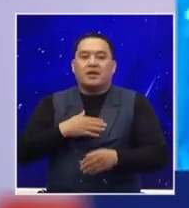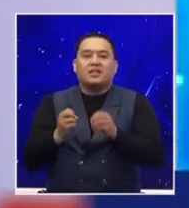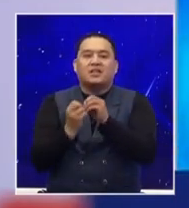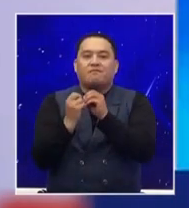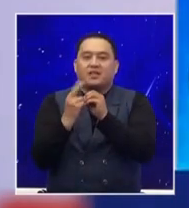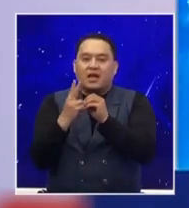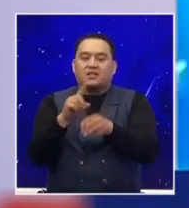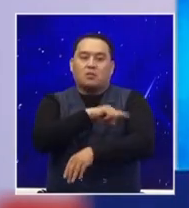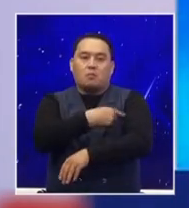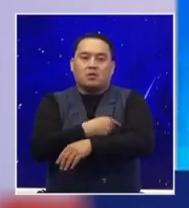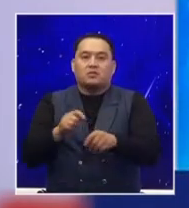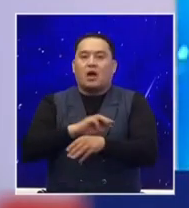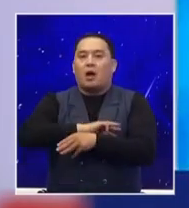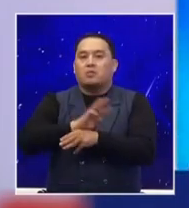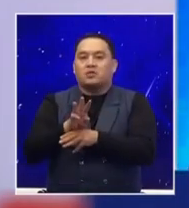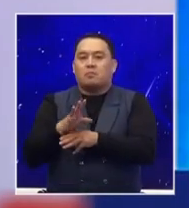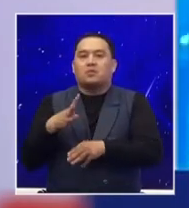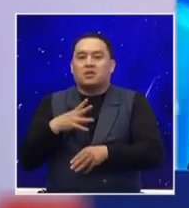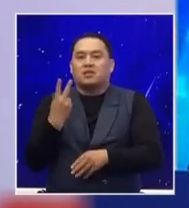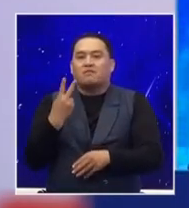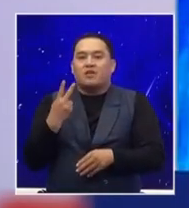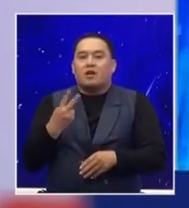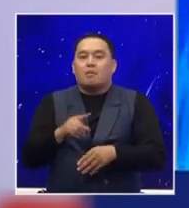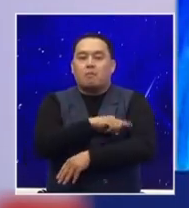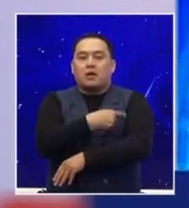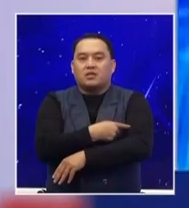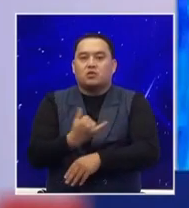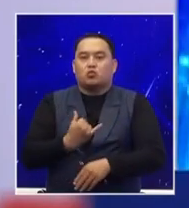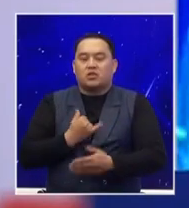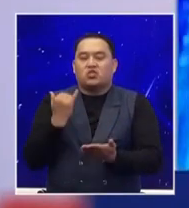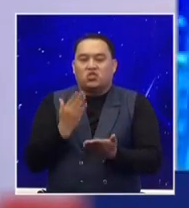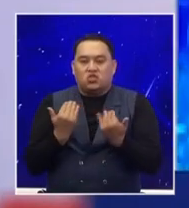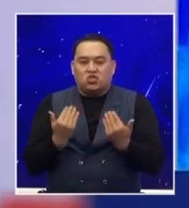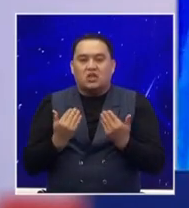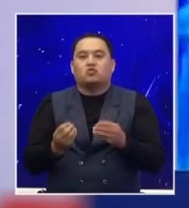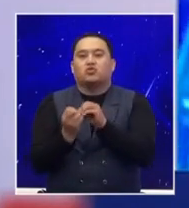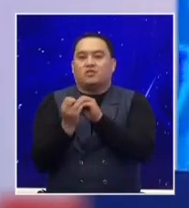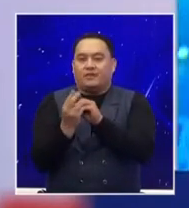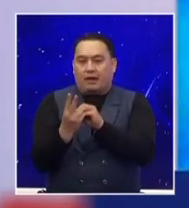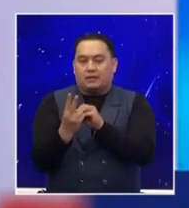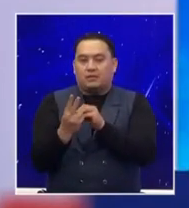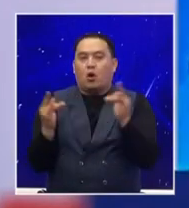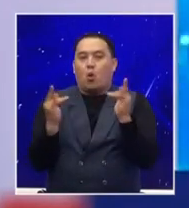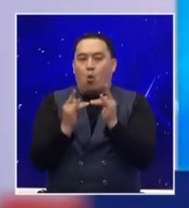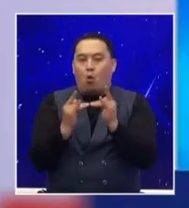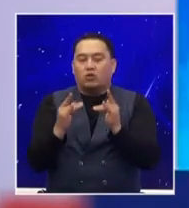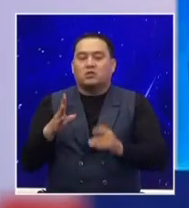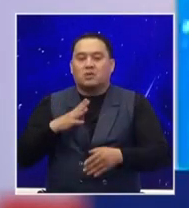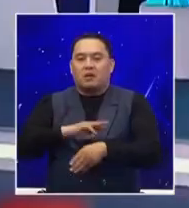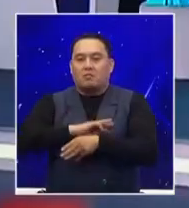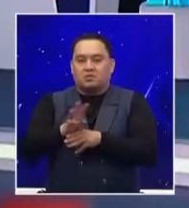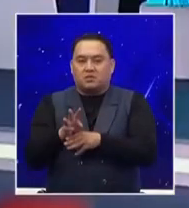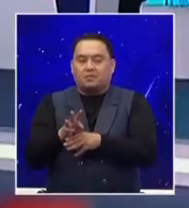оснастили кислородом. Раньше всего 2 больницы в области было. Вот, там, где коечный фонд был обеспечен